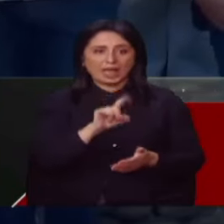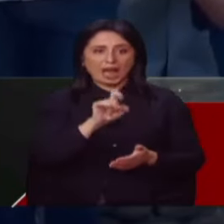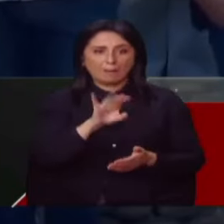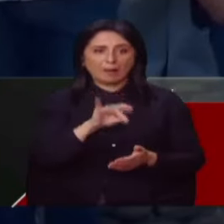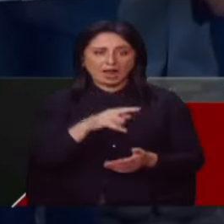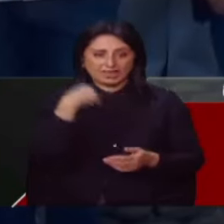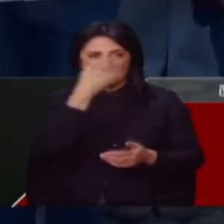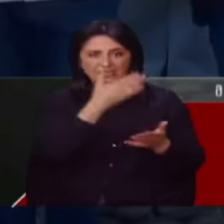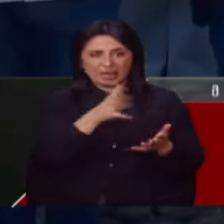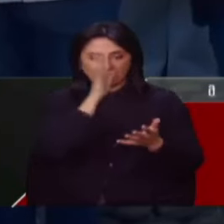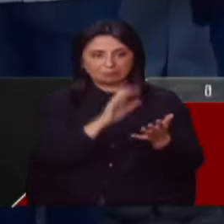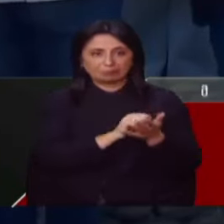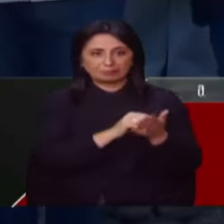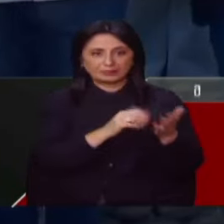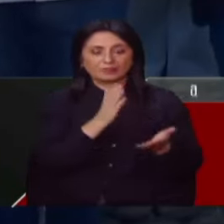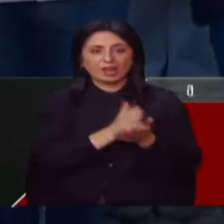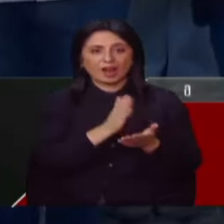სახეებს, რომელიც აქვთ.